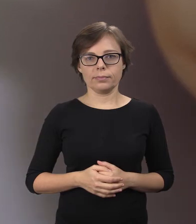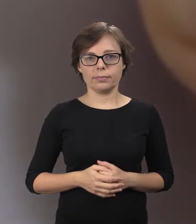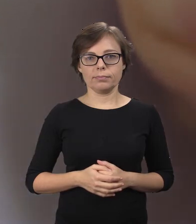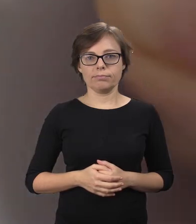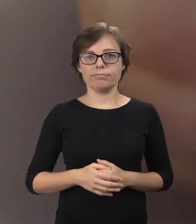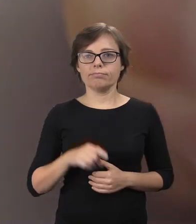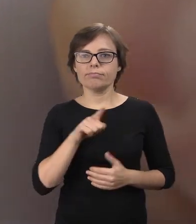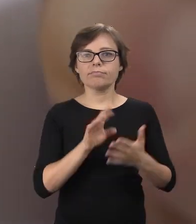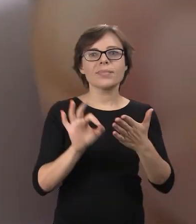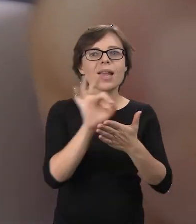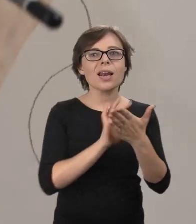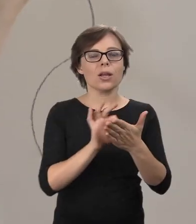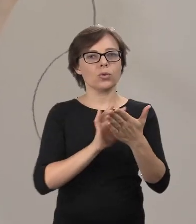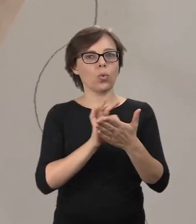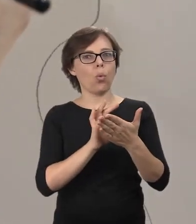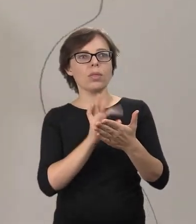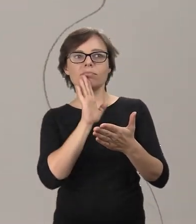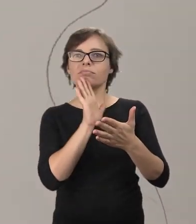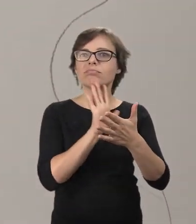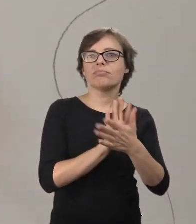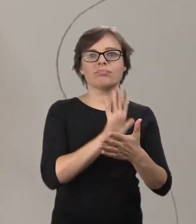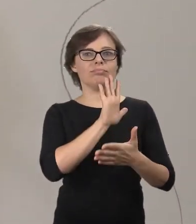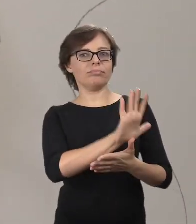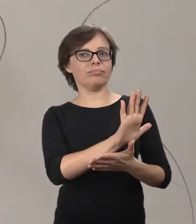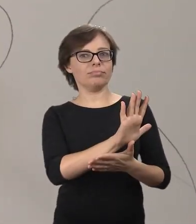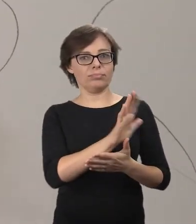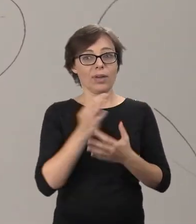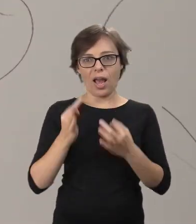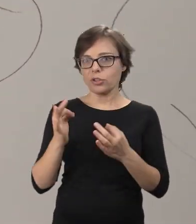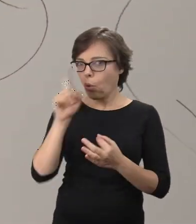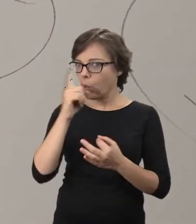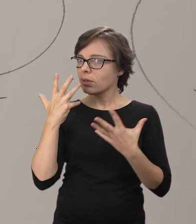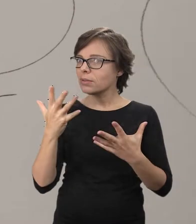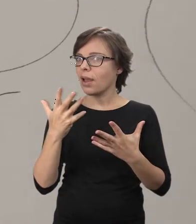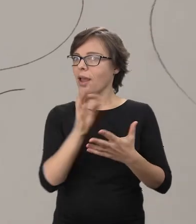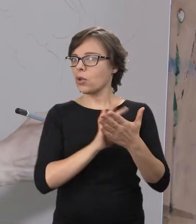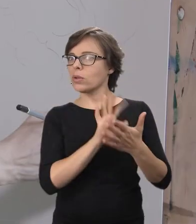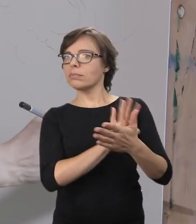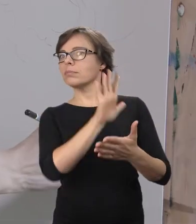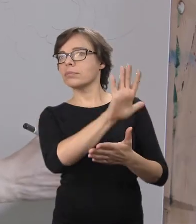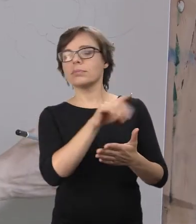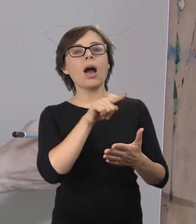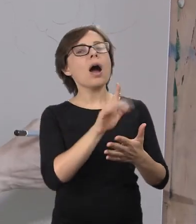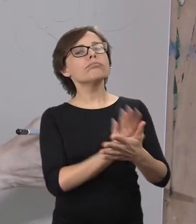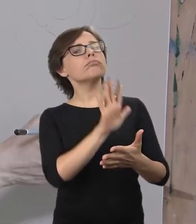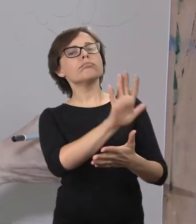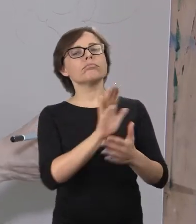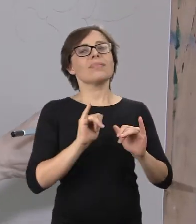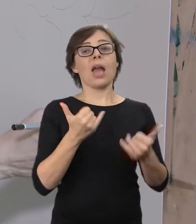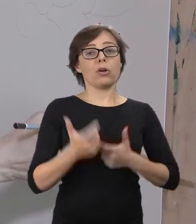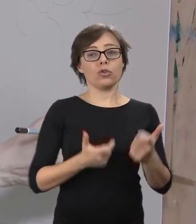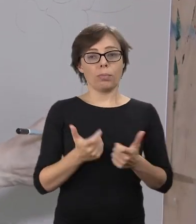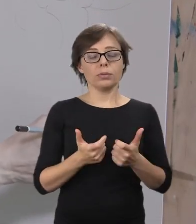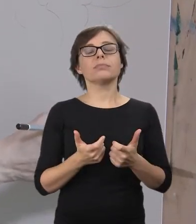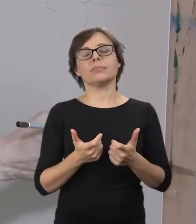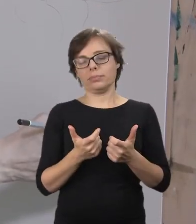To, co sprawia, że rysunek jest indywidualny, co dzisiaj jest bardzo pożądaną jego cechą, to kreska. Każdy